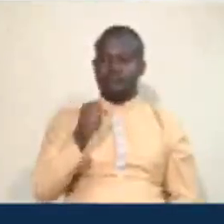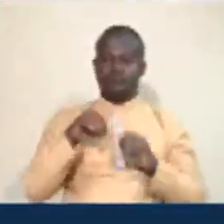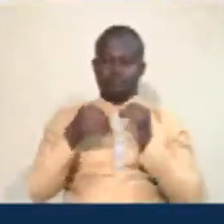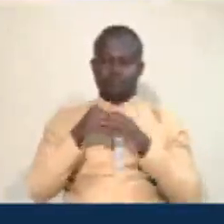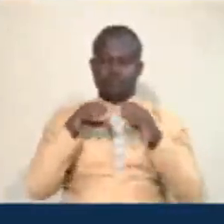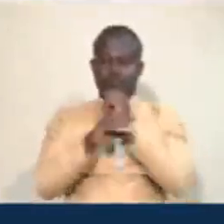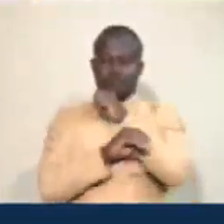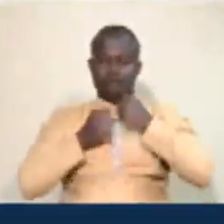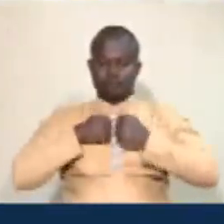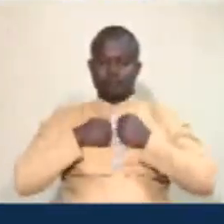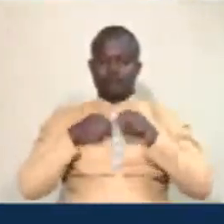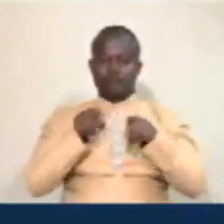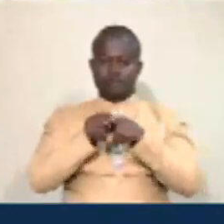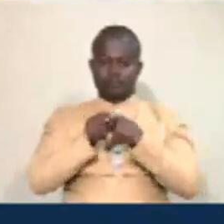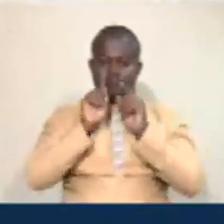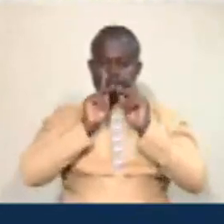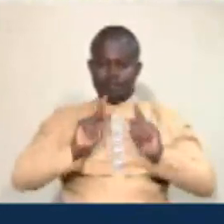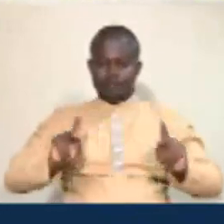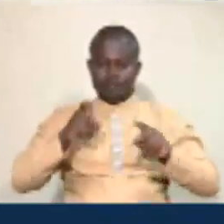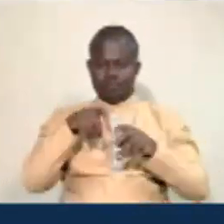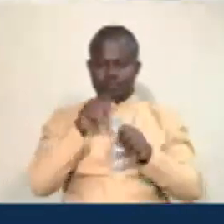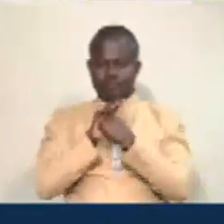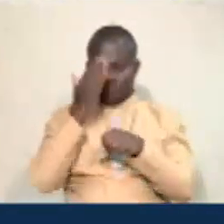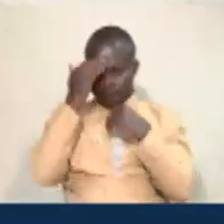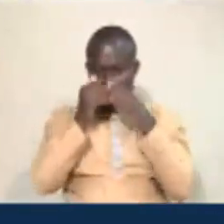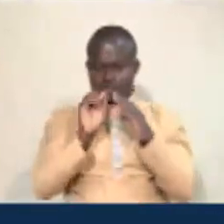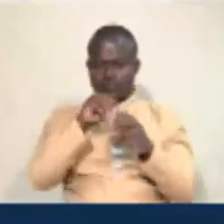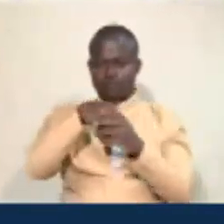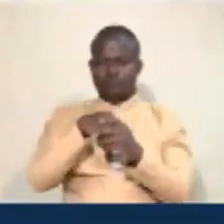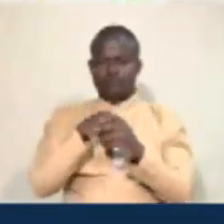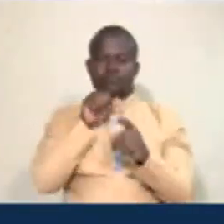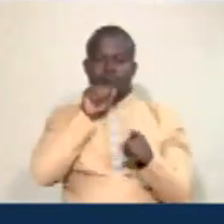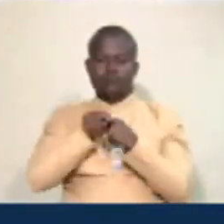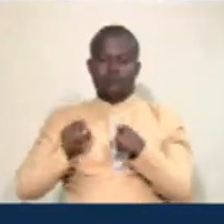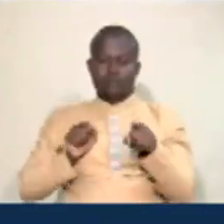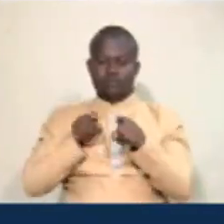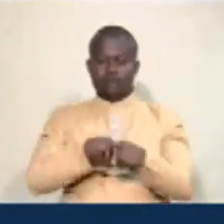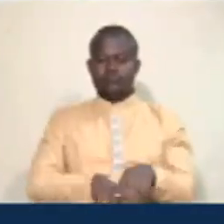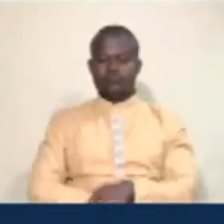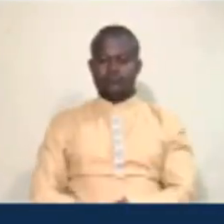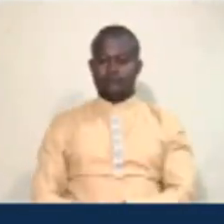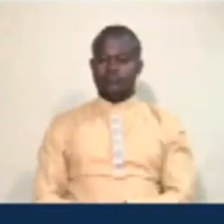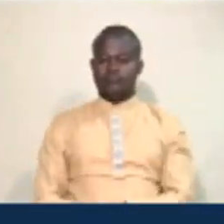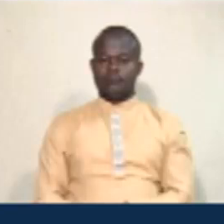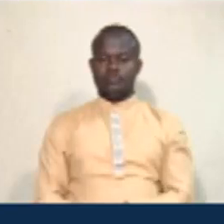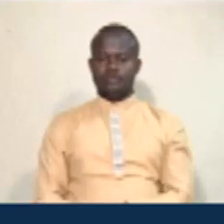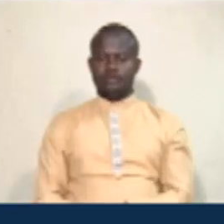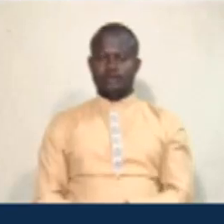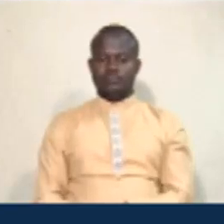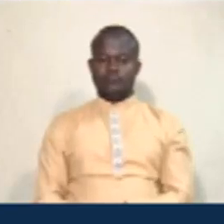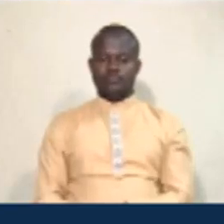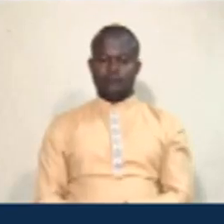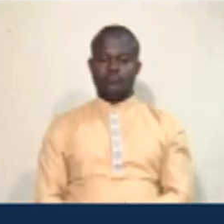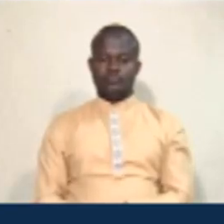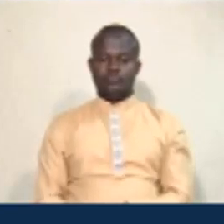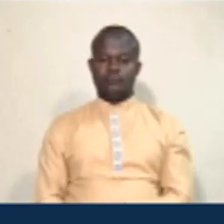Rwanda Amavubi. Nawe ati amahoro arakenewe hagati y'ibihugu byombi kuko ababituye ari abavandimwe. Migogoro siyo kusema kama